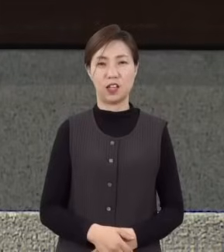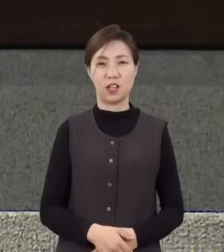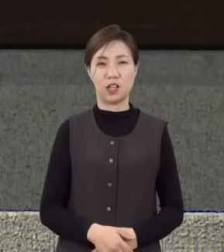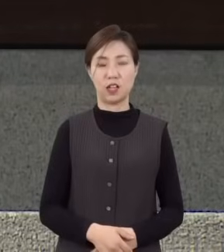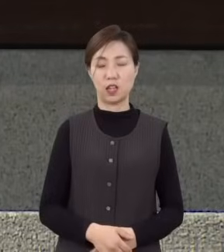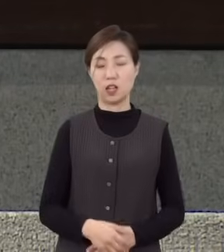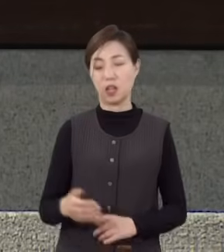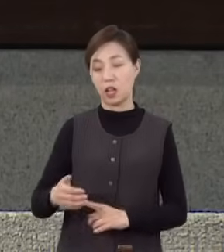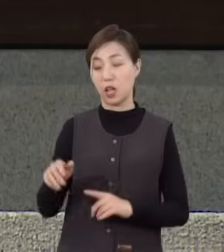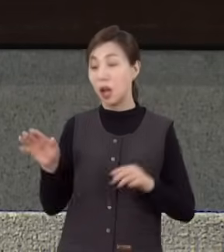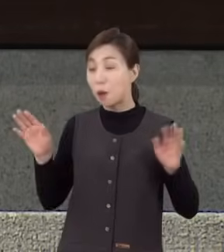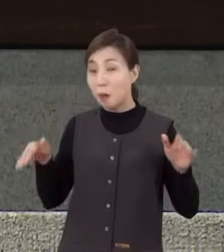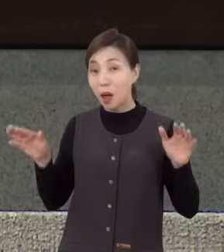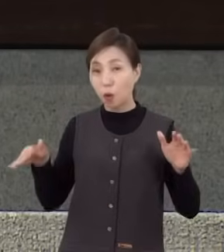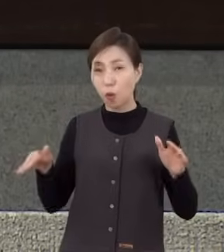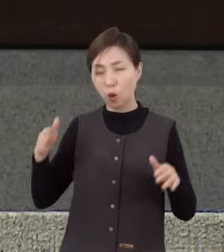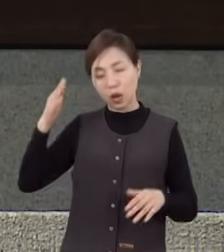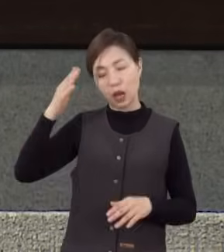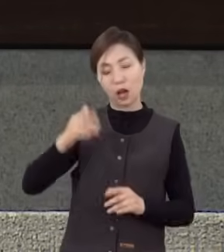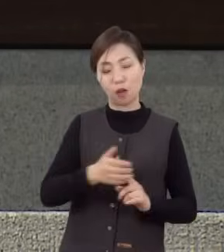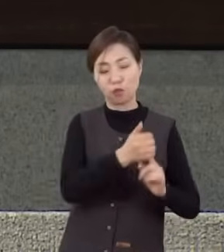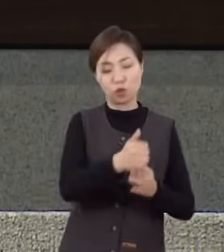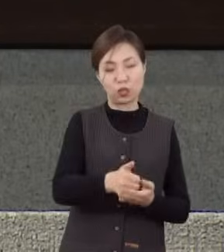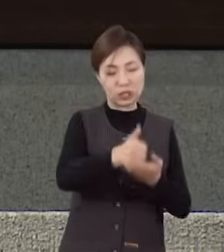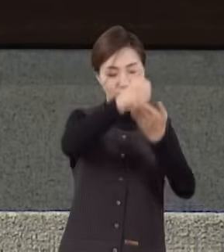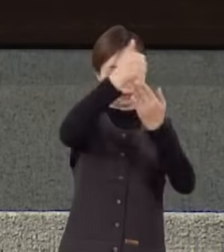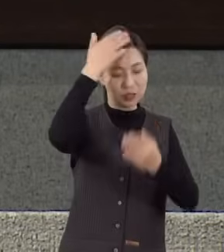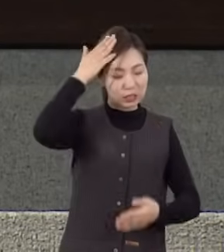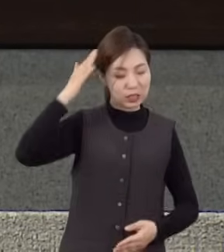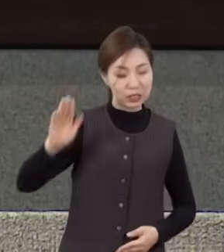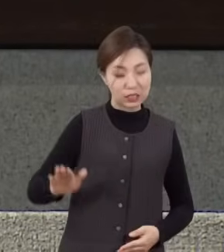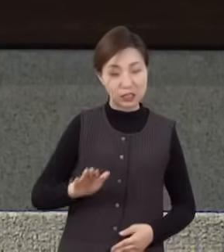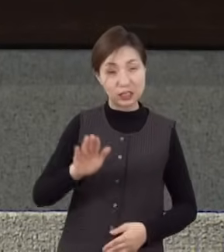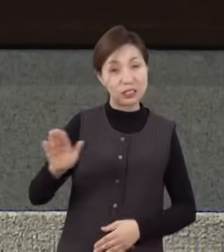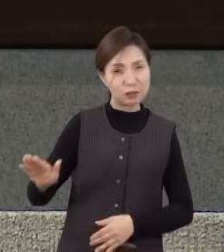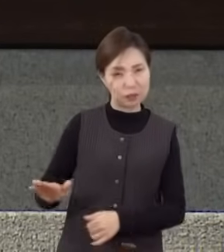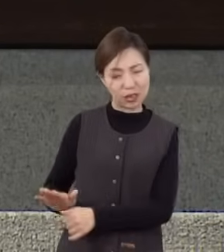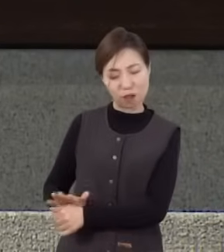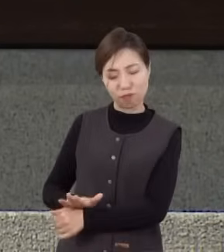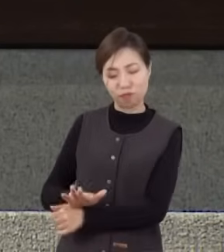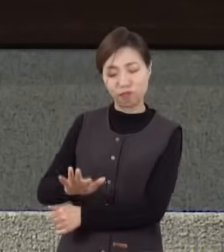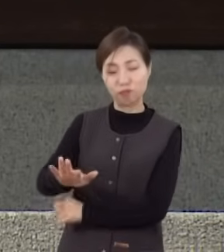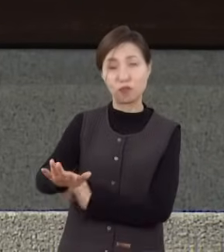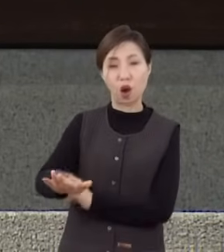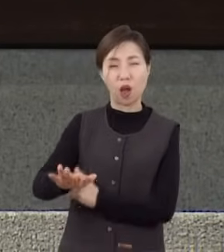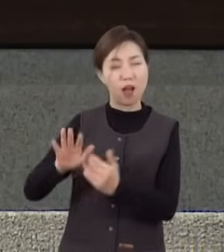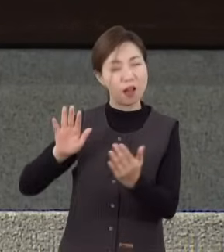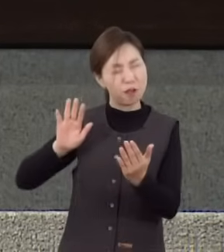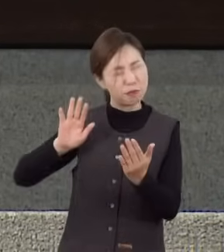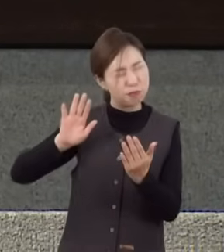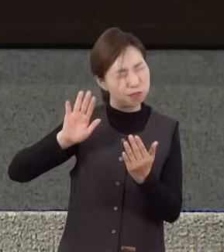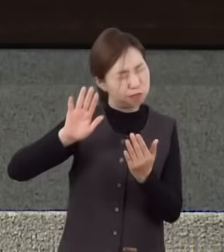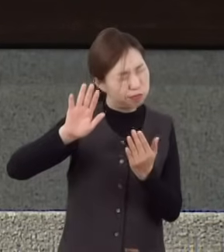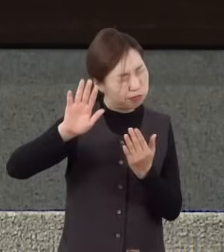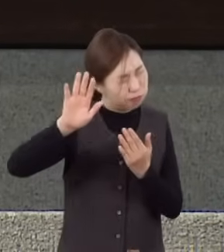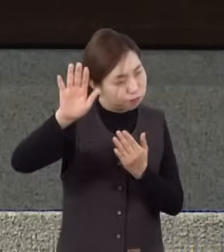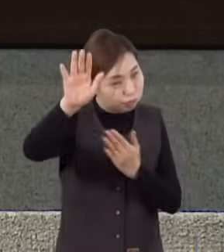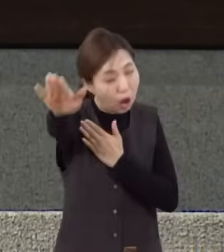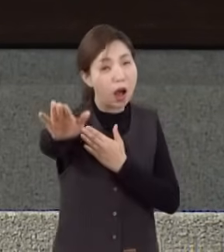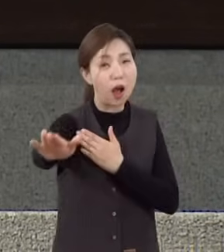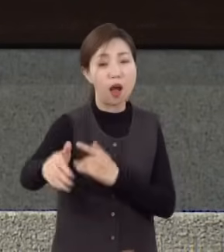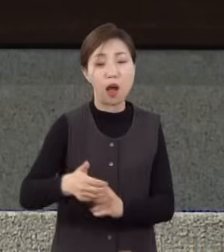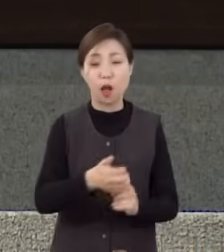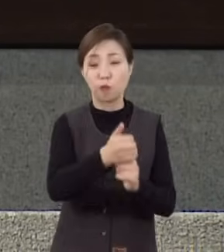비둘기도 부처님 그림자를 스친 공덕으로 머나먼 미래 세상 성불할 수 있는 인연을 심었다고